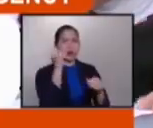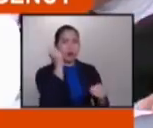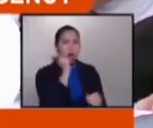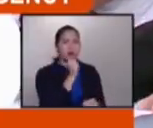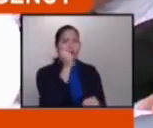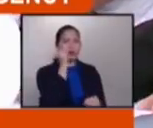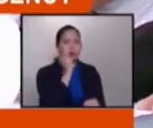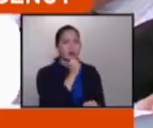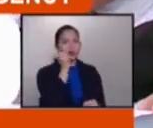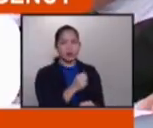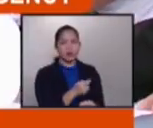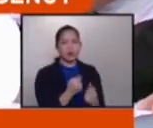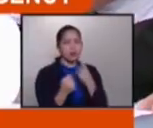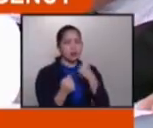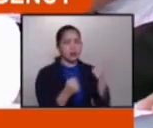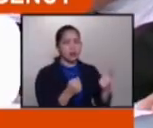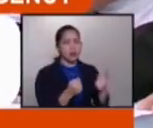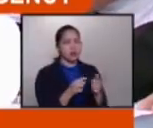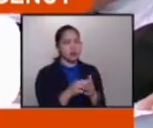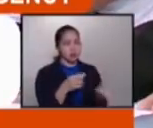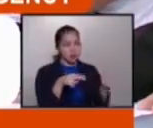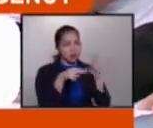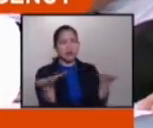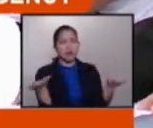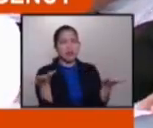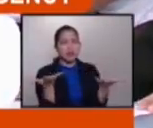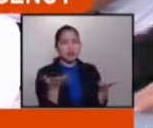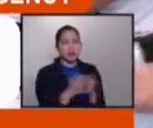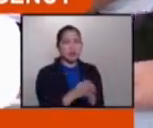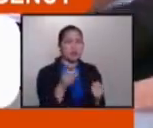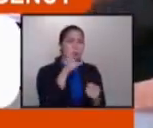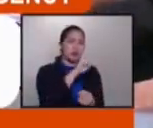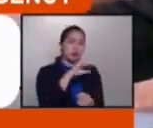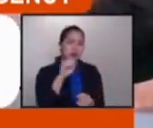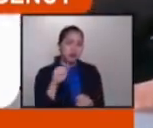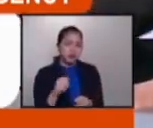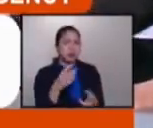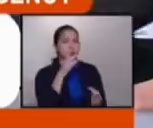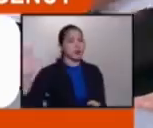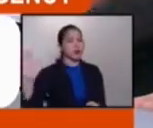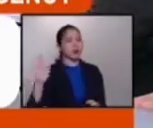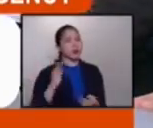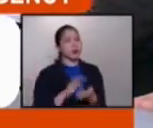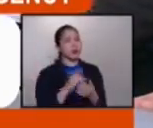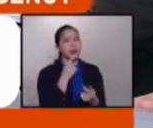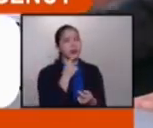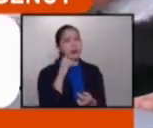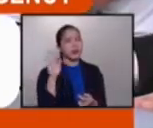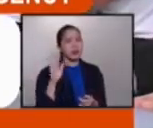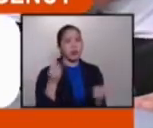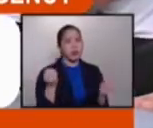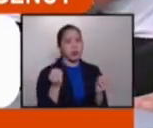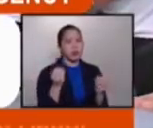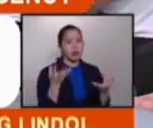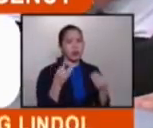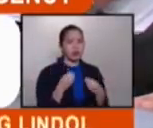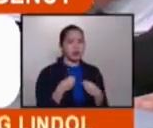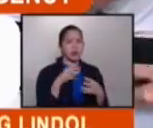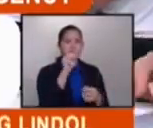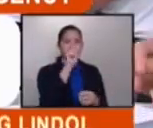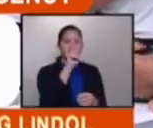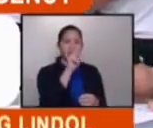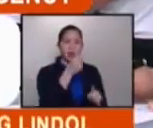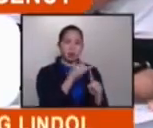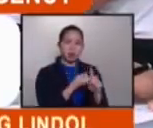po kaming nagsabi sa inyo na, sir, yung increase namin po, nasa na. Yung isa-is namin, sir, yung pinangako ninyo, sir. Yung pinangako ninyo, wala po. Yung 13 month po,